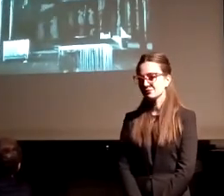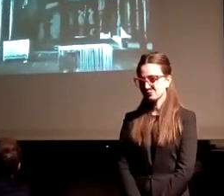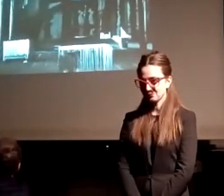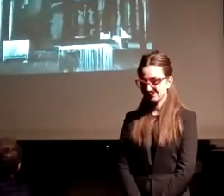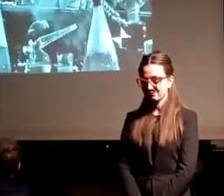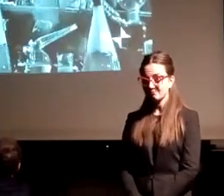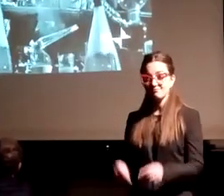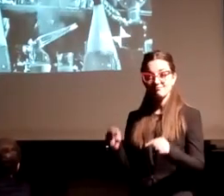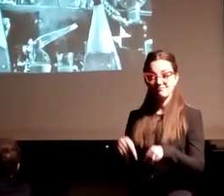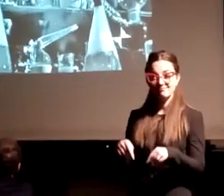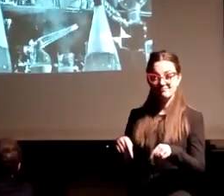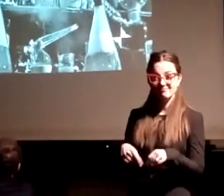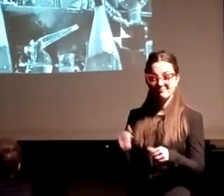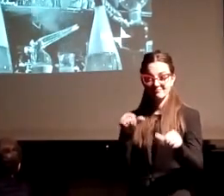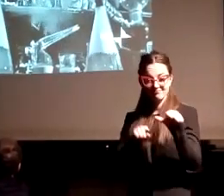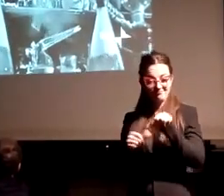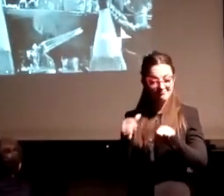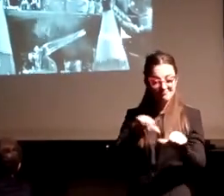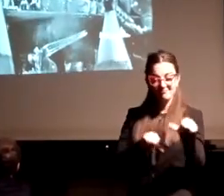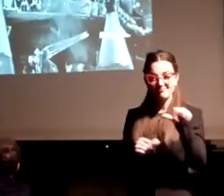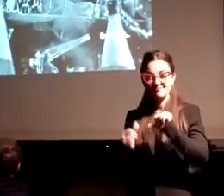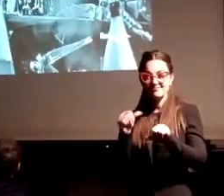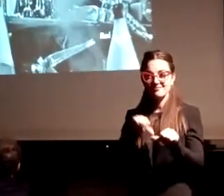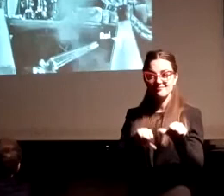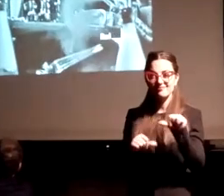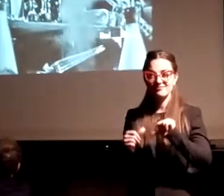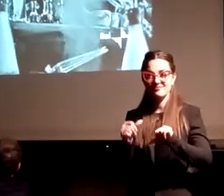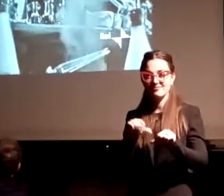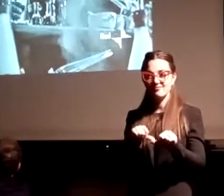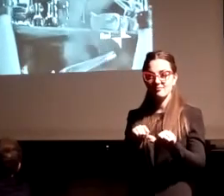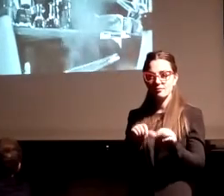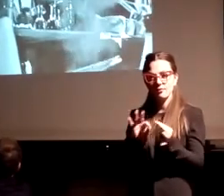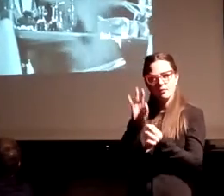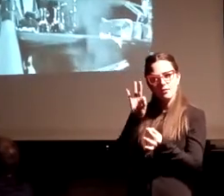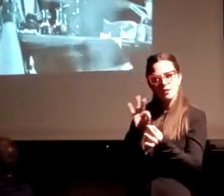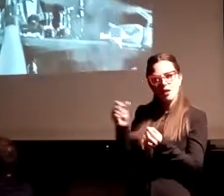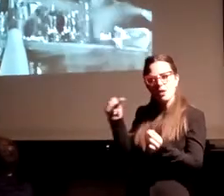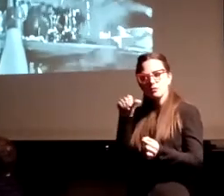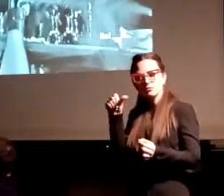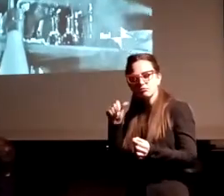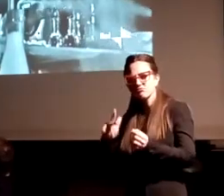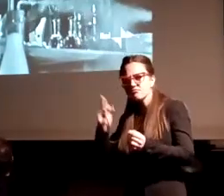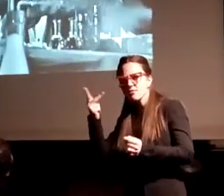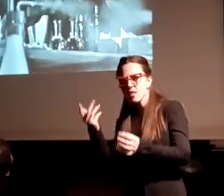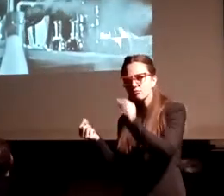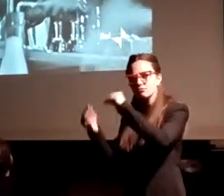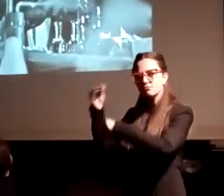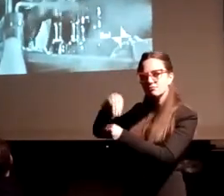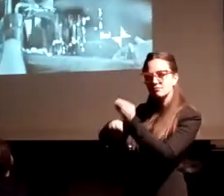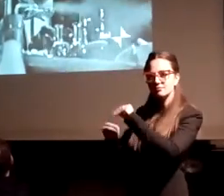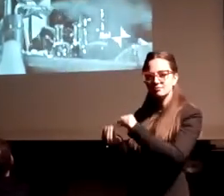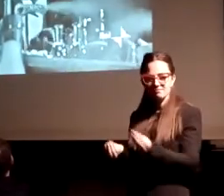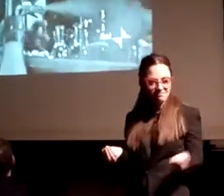adesso mi preparo la misura 2 grammi di solfato e 3 di nuoro